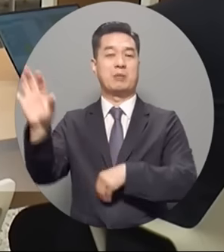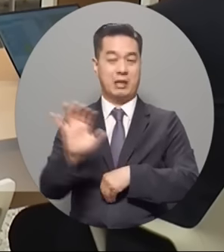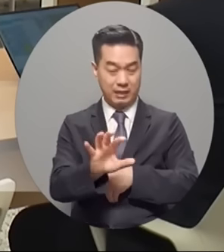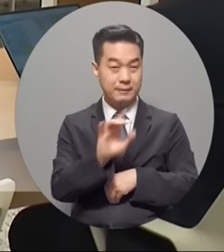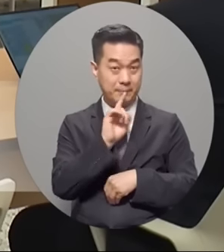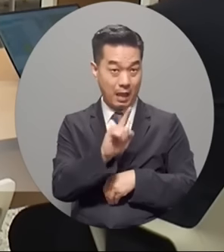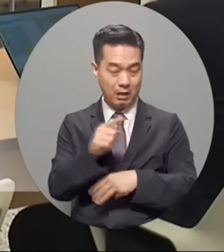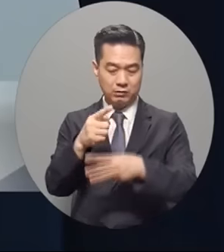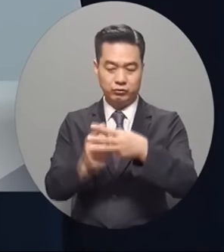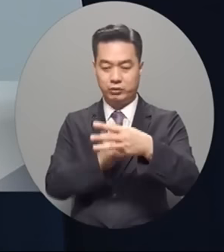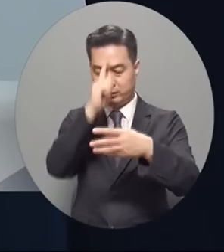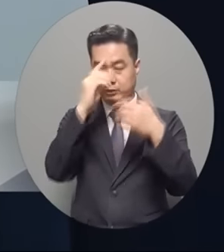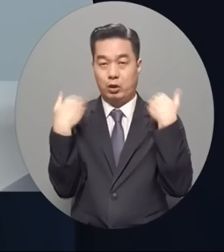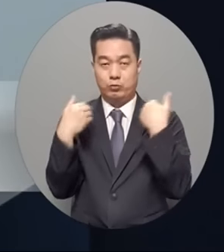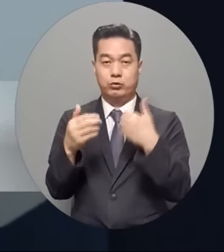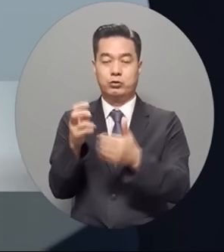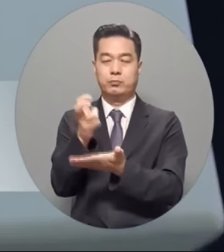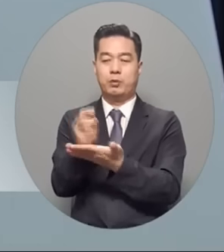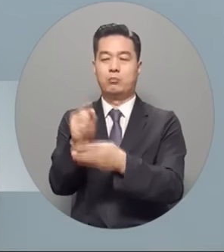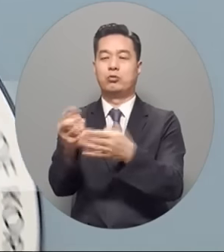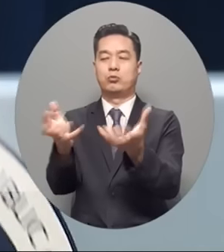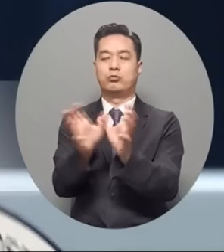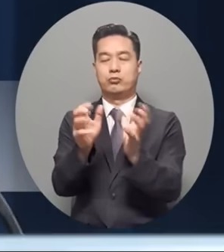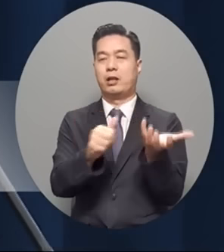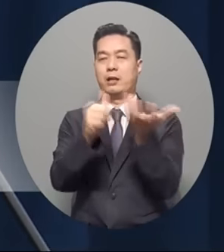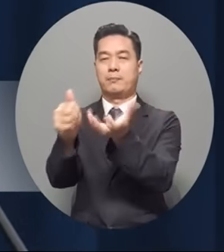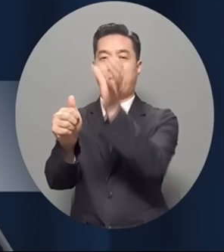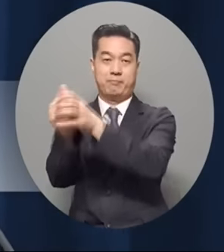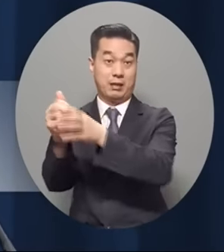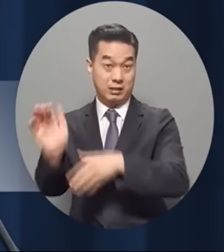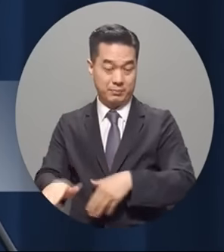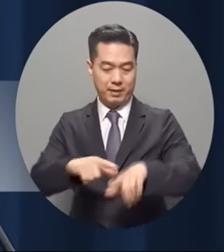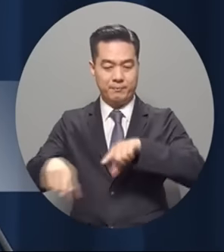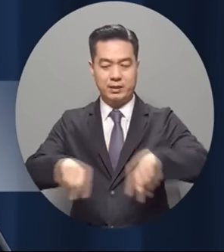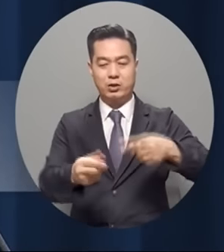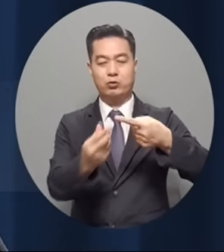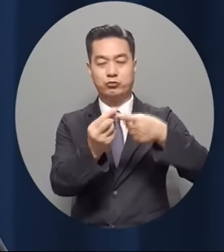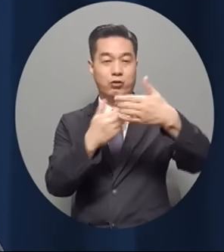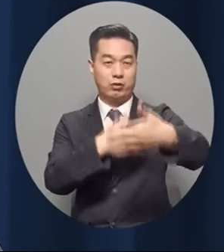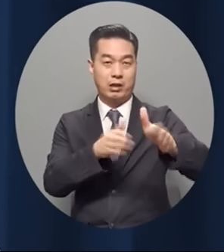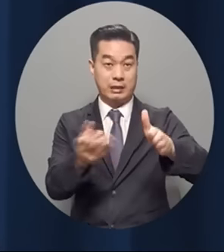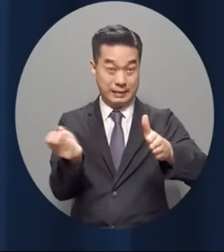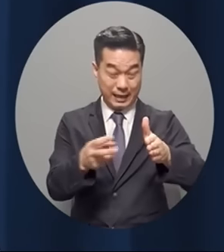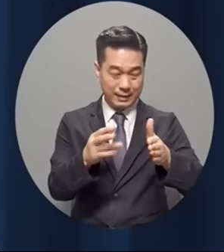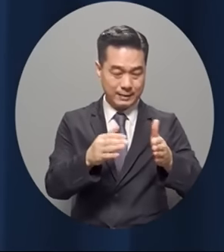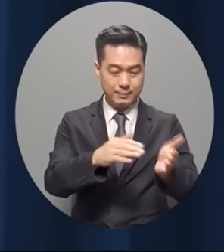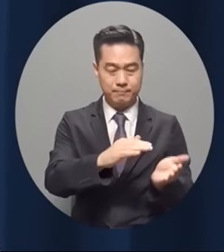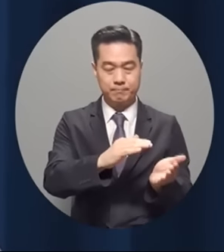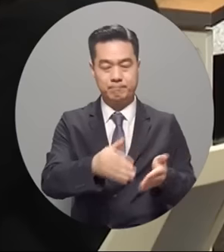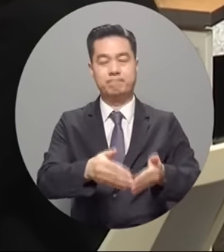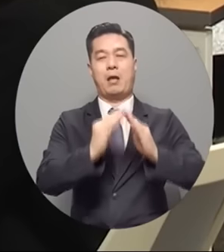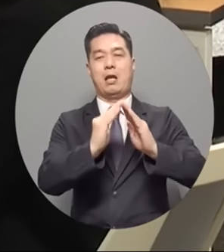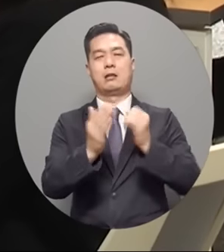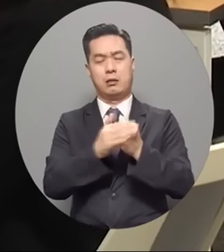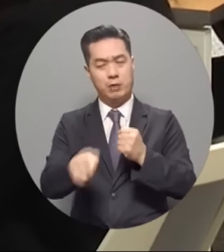들어 법무부로 넘어간 기능이지만 민정수석실이 부활하면서 업무 재조정이 불가피한